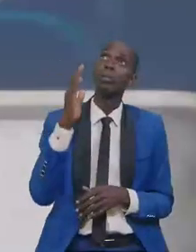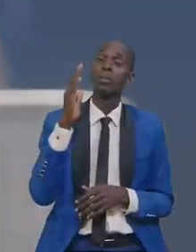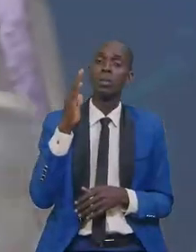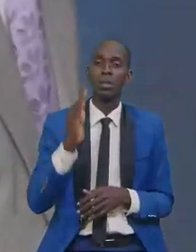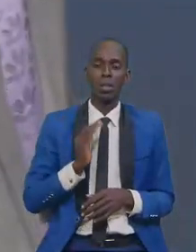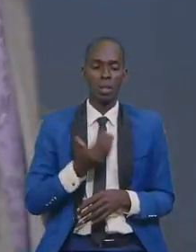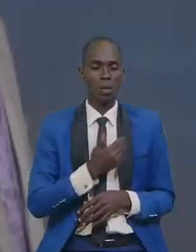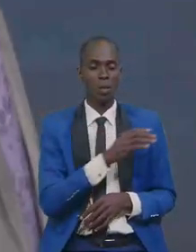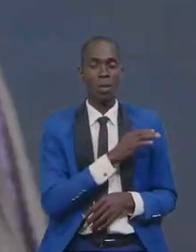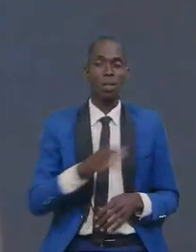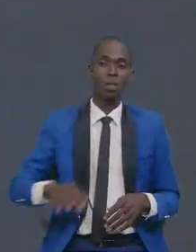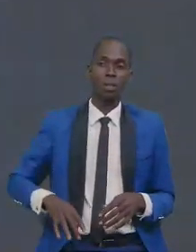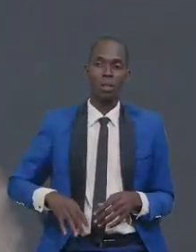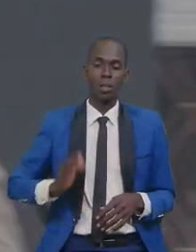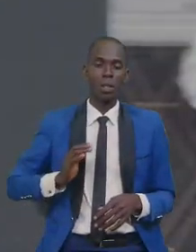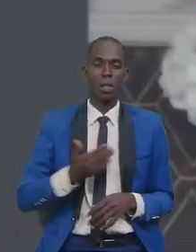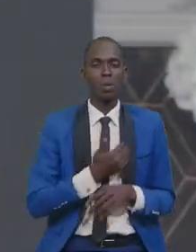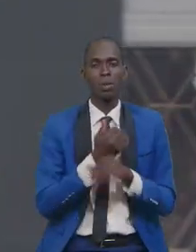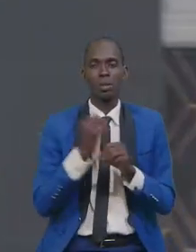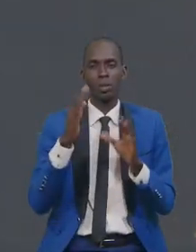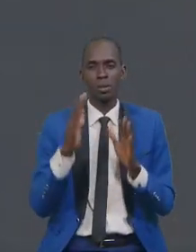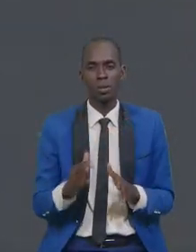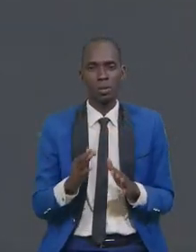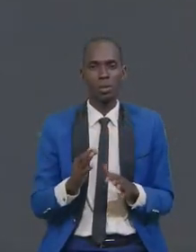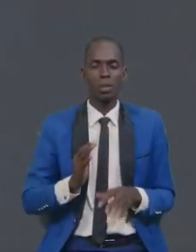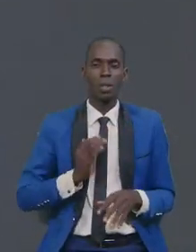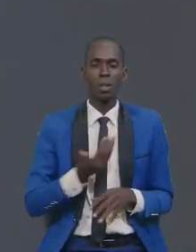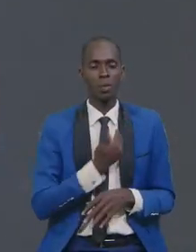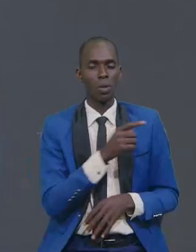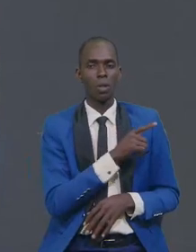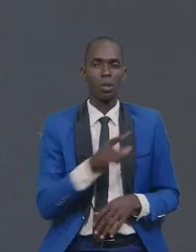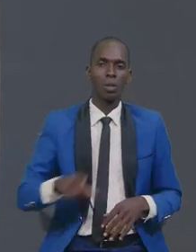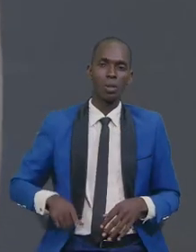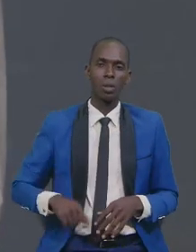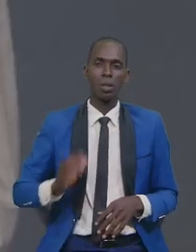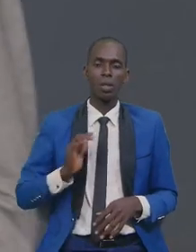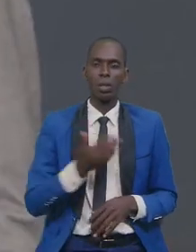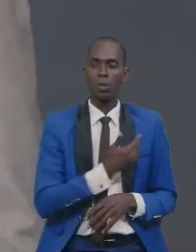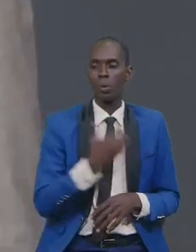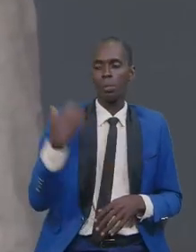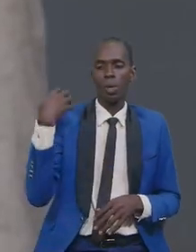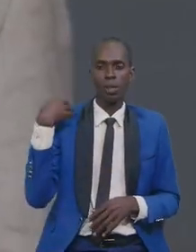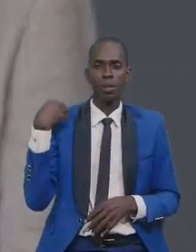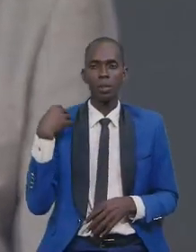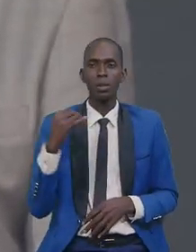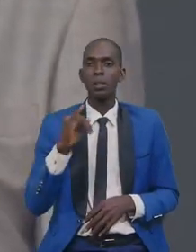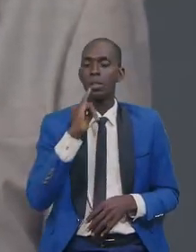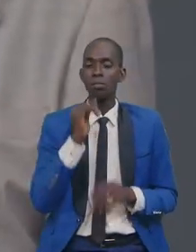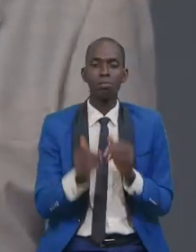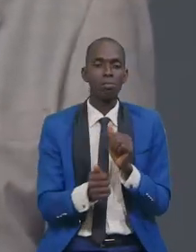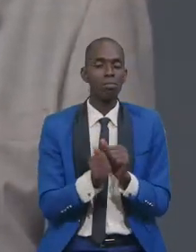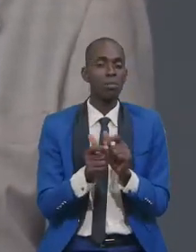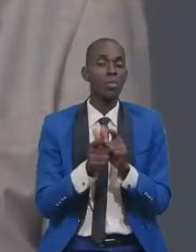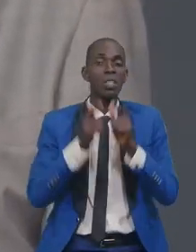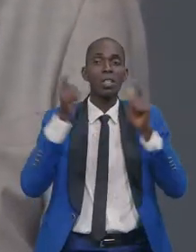Dieu, notre Christ, notre Sauveur, notre Seigneur, notre Maître est